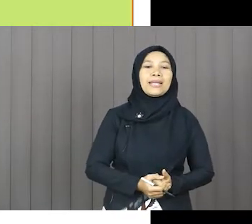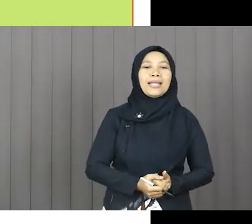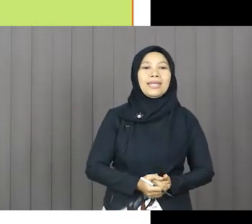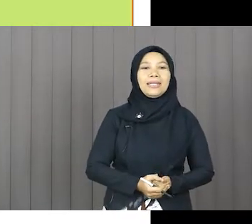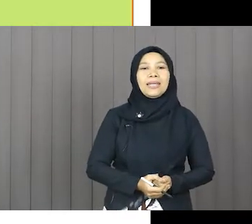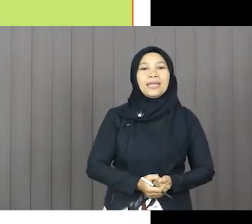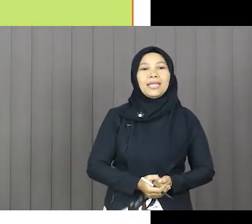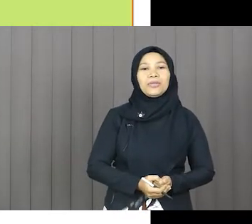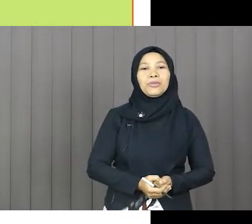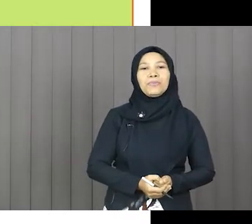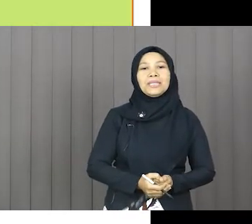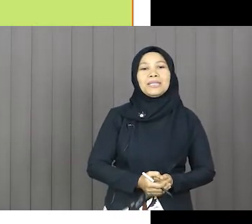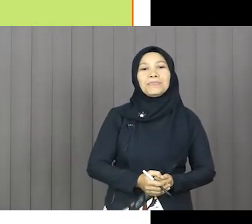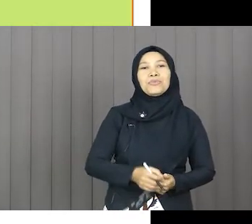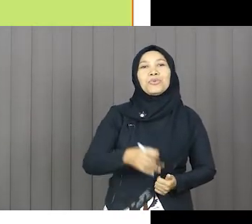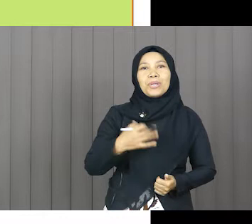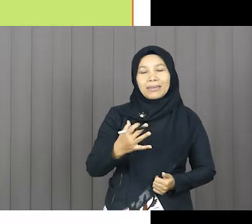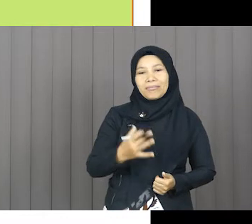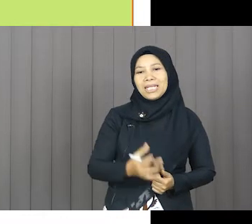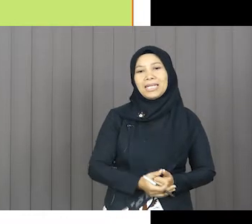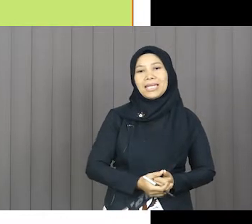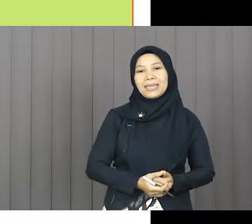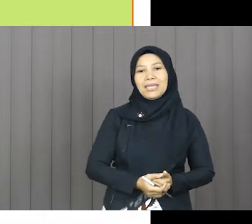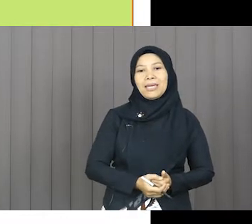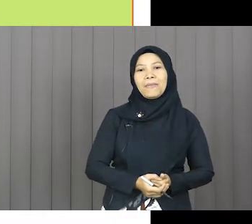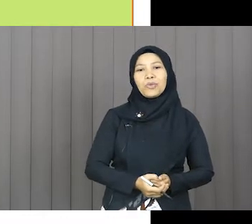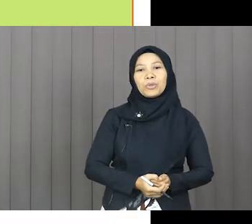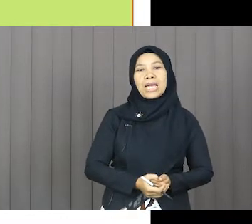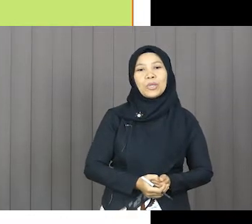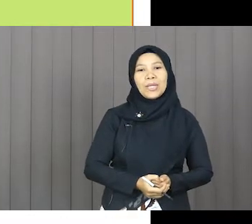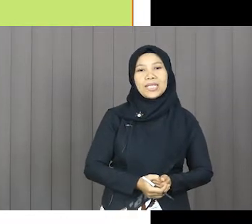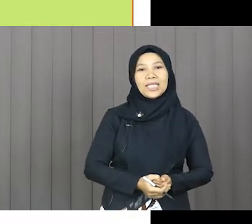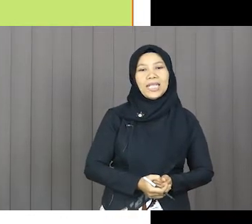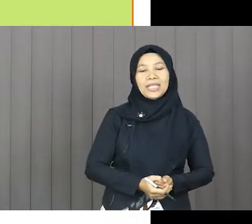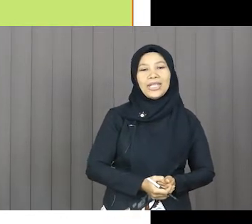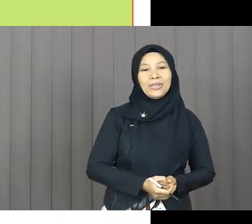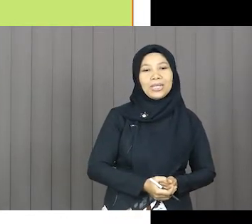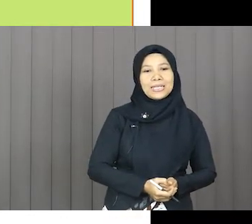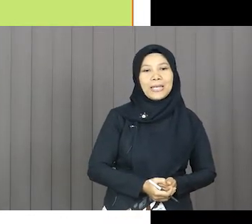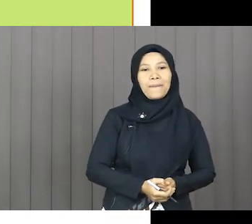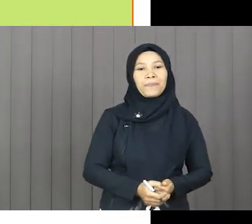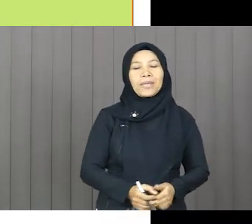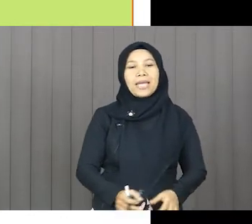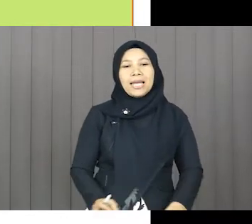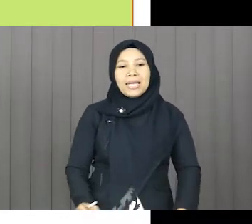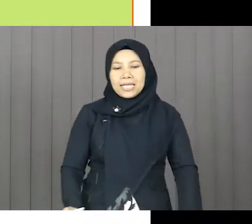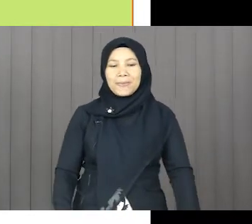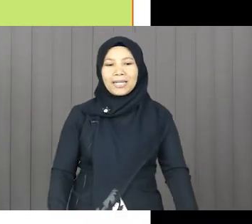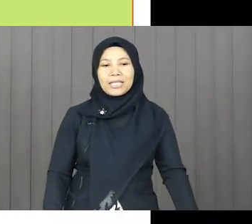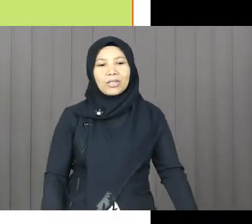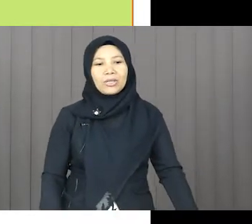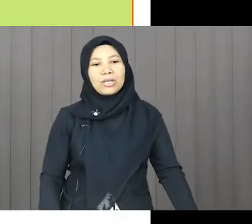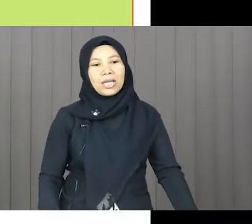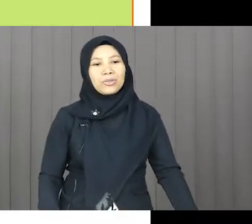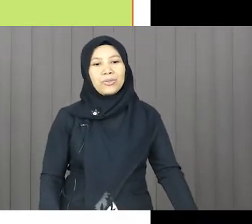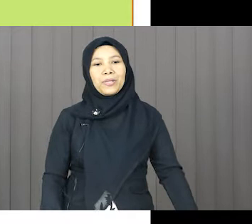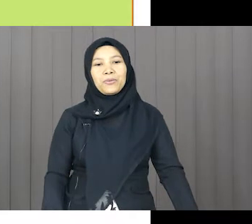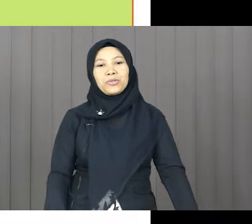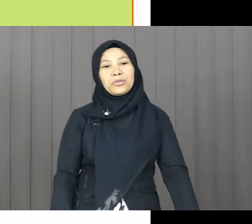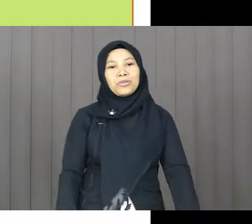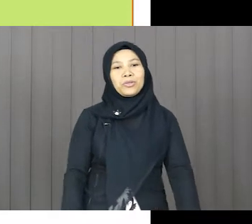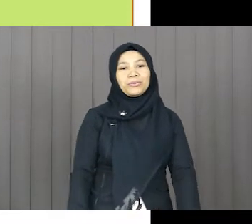infrastruktur-infrastruktur yang lain, itu membuat meningkatnya utang luar negeri di Indonesia. Sebagai contoh,